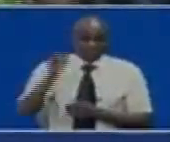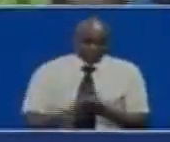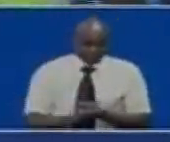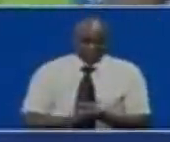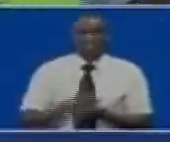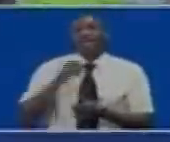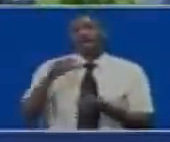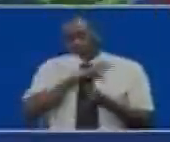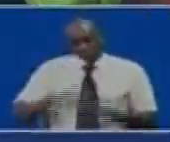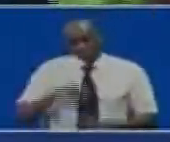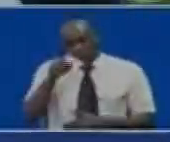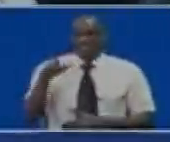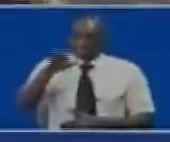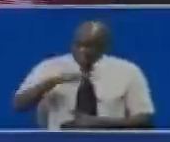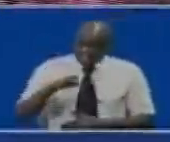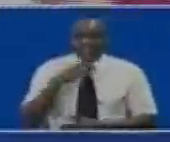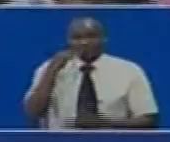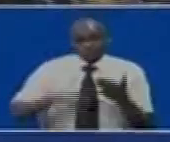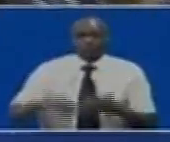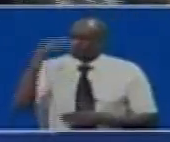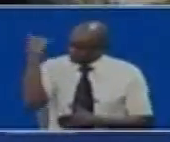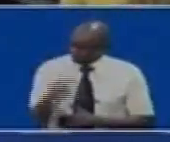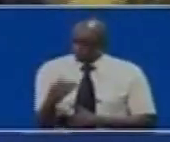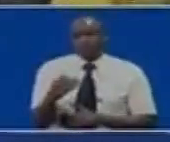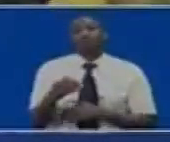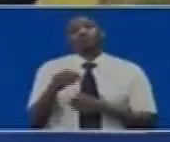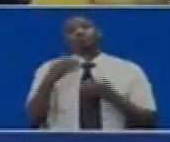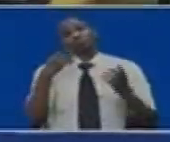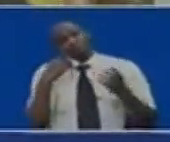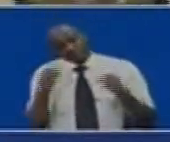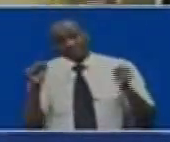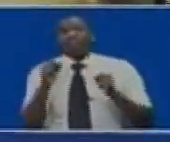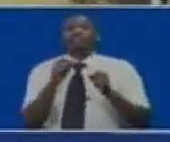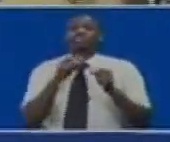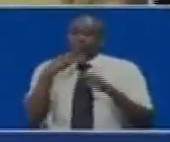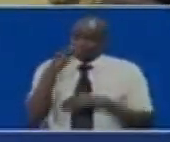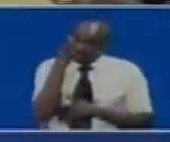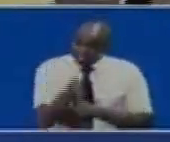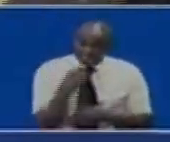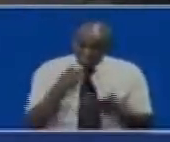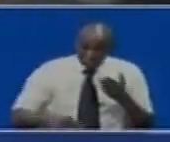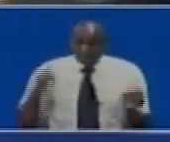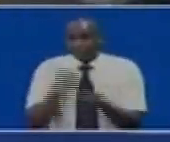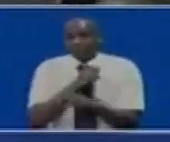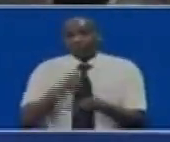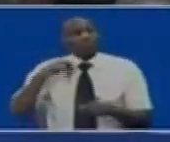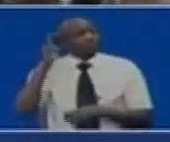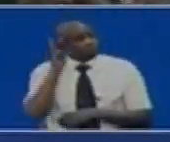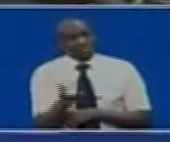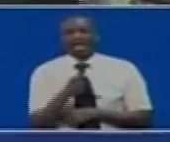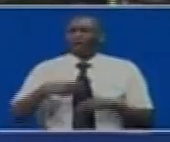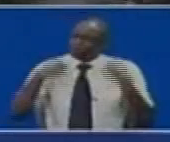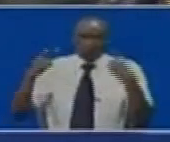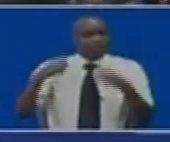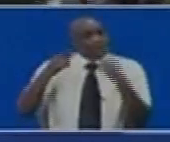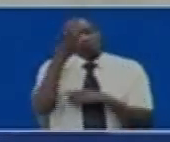Kamishna wa kaunti hiyo Evans Achoki alilazimika kusitisha kusoma hotuba ya rais ilipobainika kuwa wakazi hawangesikia la muadhini wala la mteka